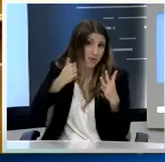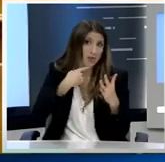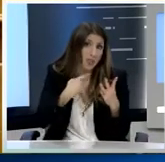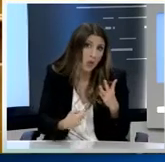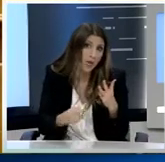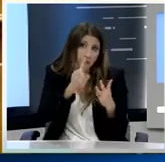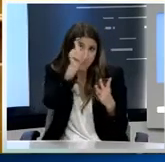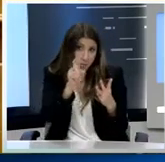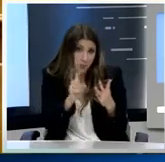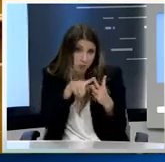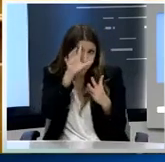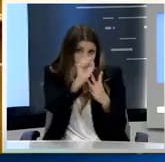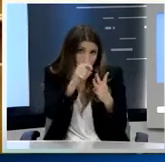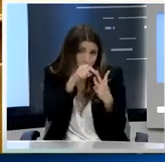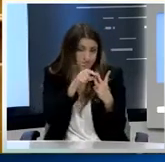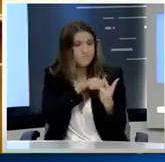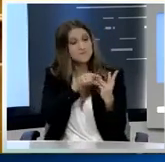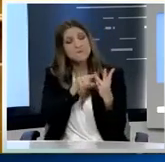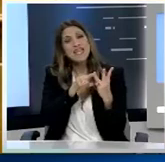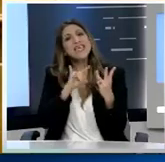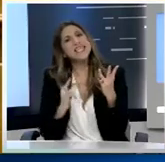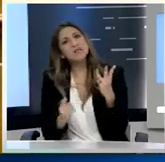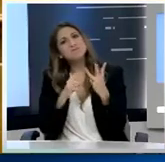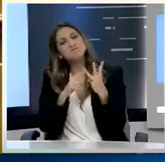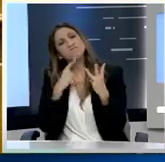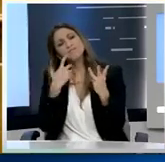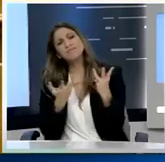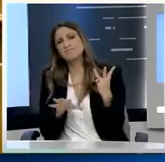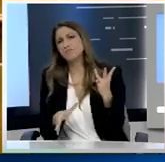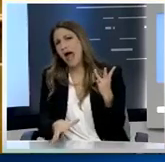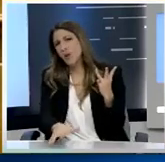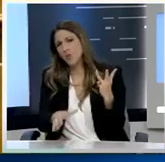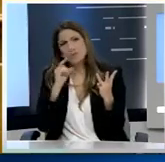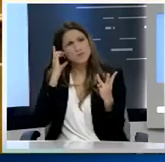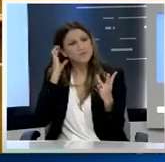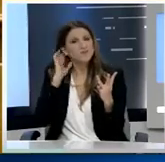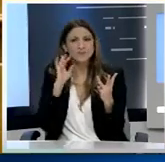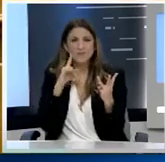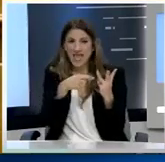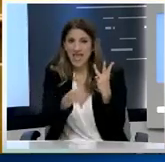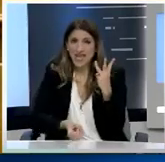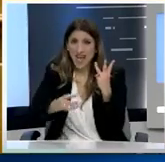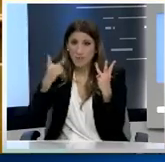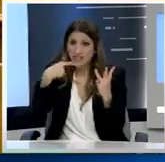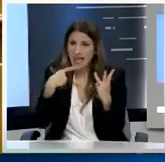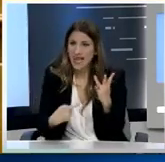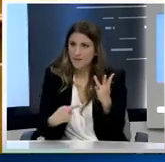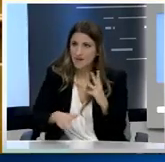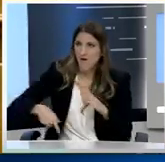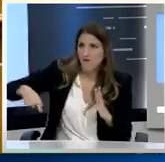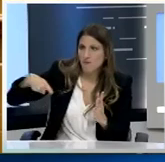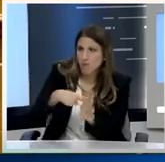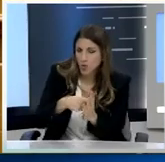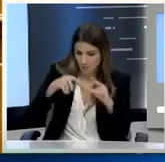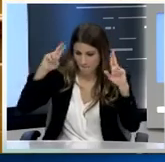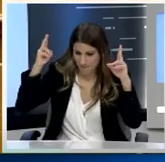αποκλείω, ή αυτό που θεωρώ εγώ πιο πιθανό, πιστεύει πως η επιθετική μείωση φόρων, ακούστε